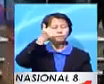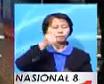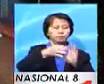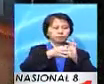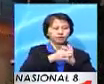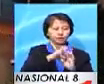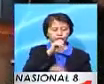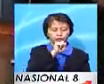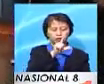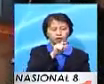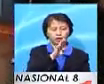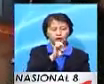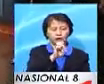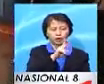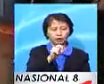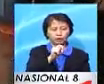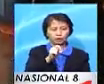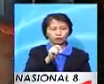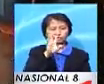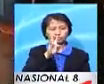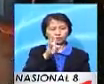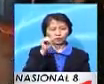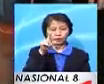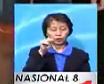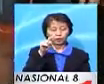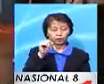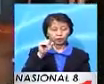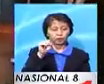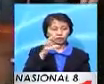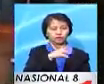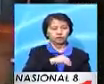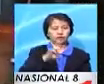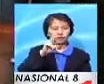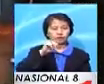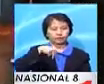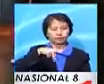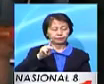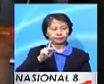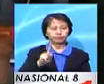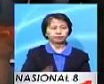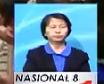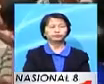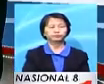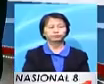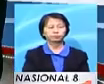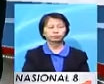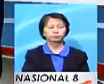milik Edward Jersey James, 7-11 Sabah RBP Philippines.